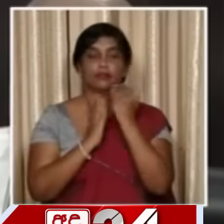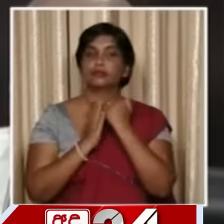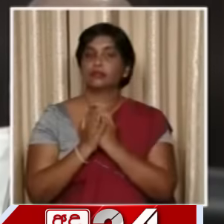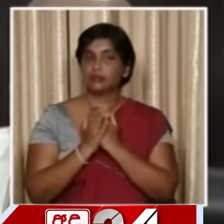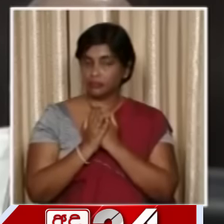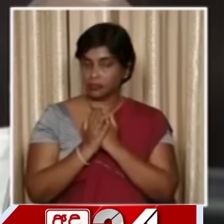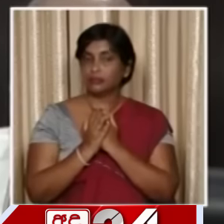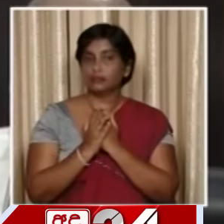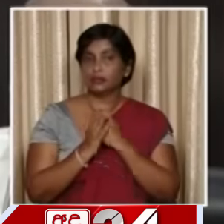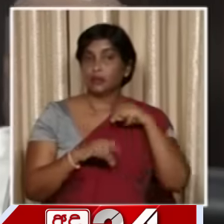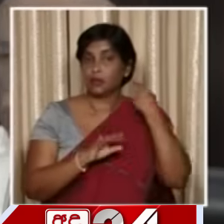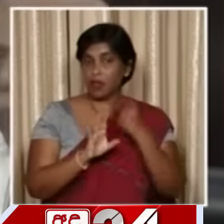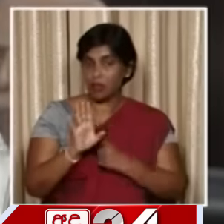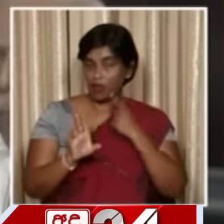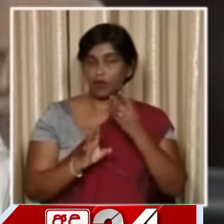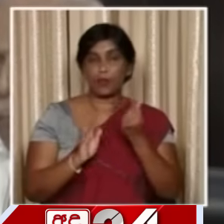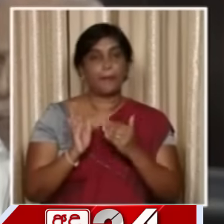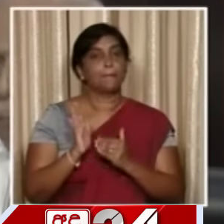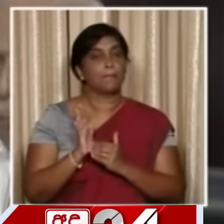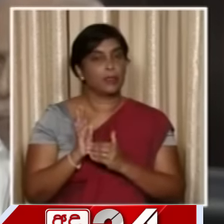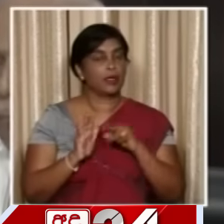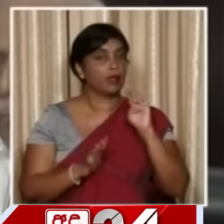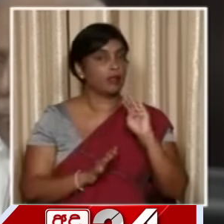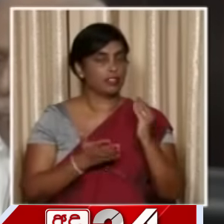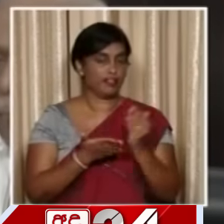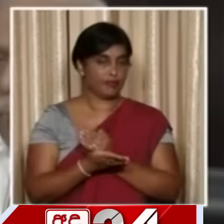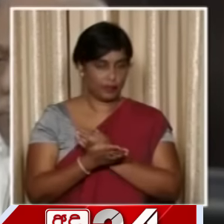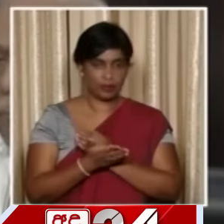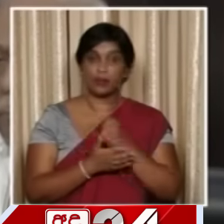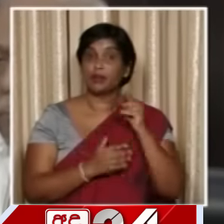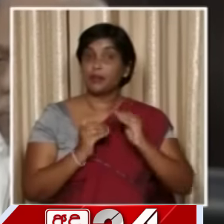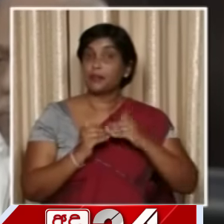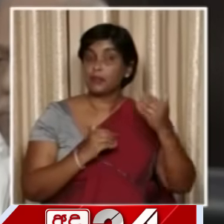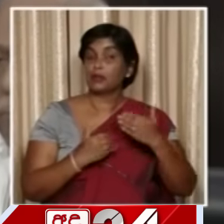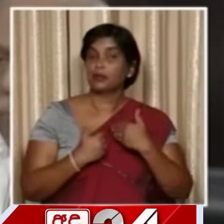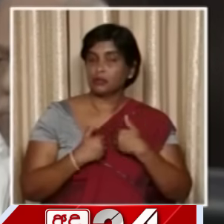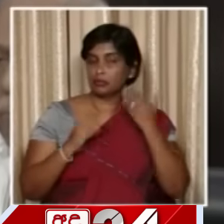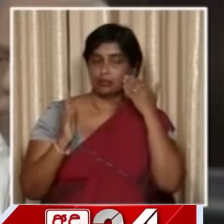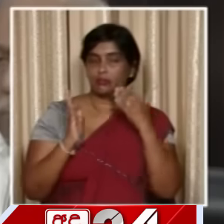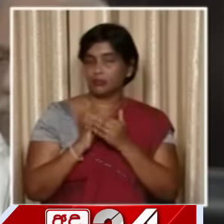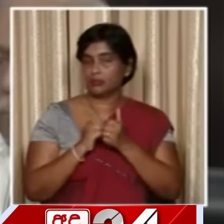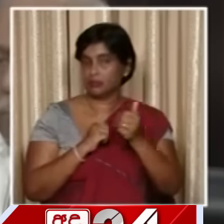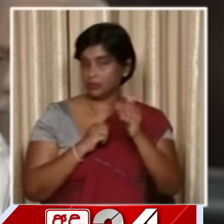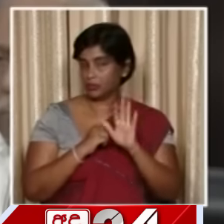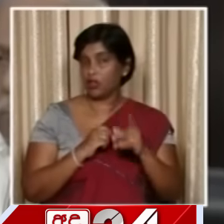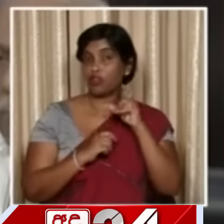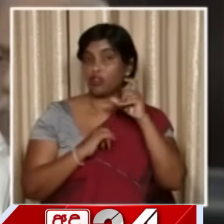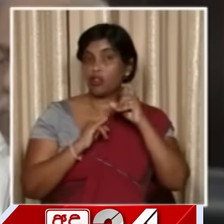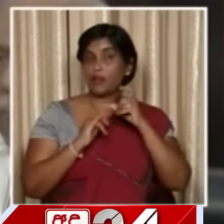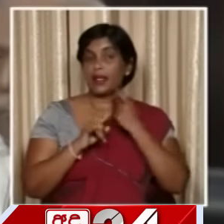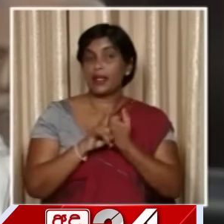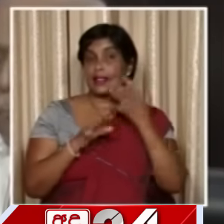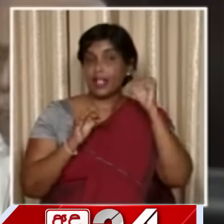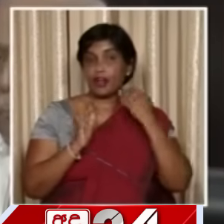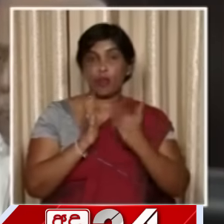සැලසුමට ඉදිරි වර්ෂයේ වෙනුවෙන් රුපියල් මිලියන 40ක් වෙන් කරනවා. ඉන්පසු අපේ අවධානය යොමු වෙන්නේ කොළඹ, කැලණිය හා